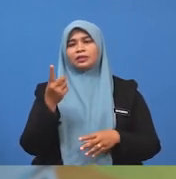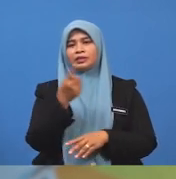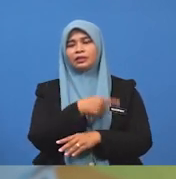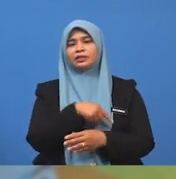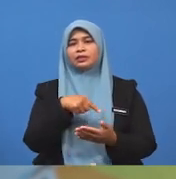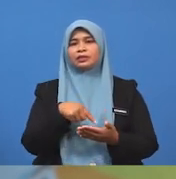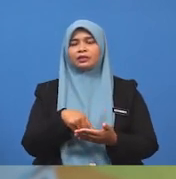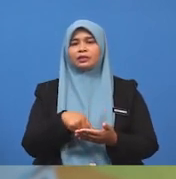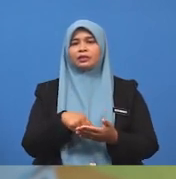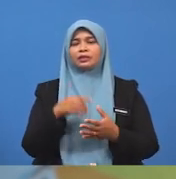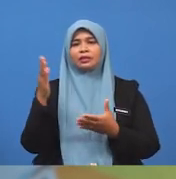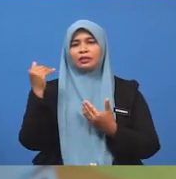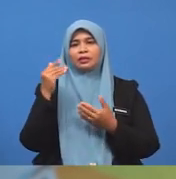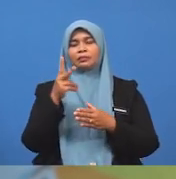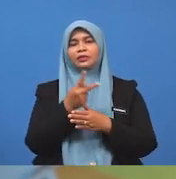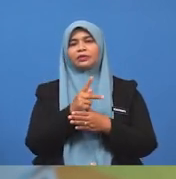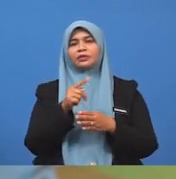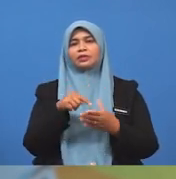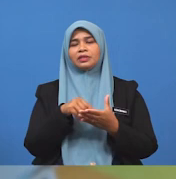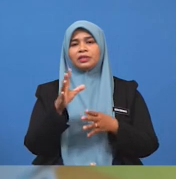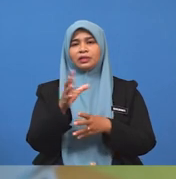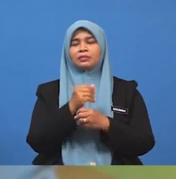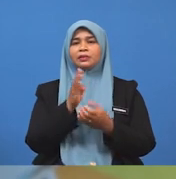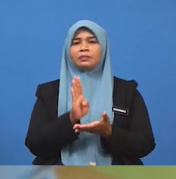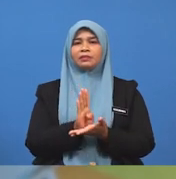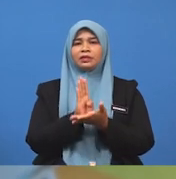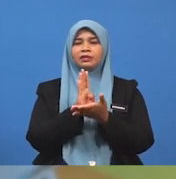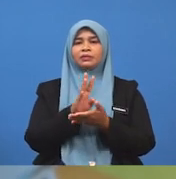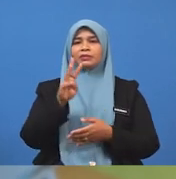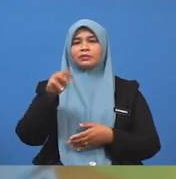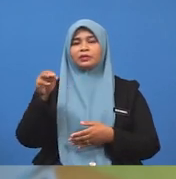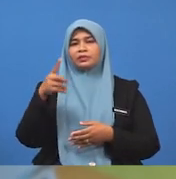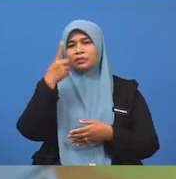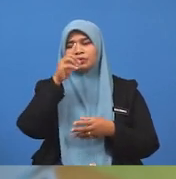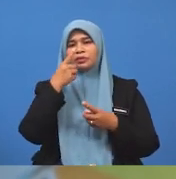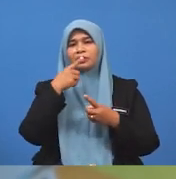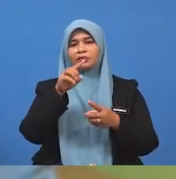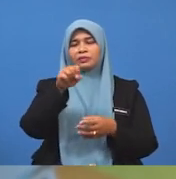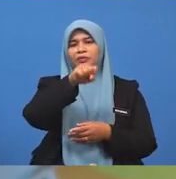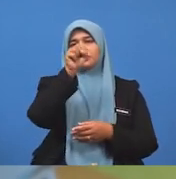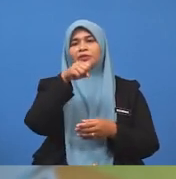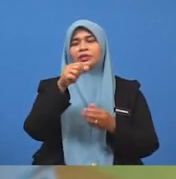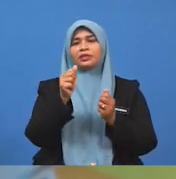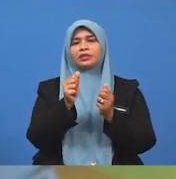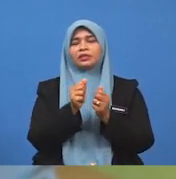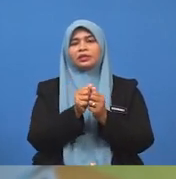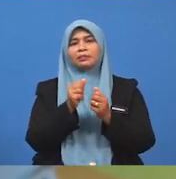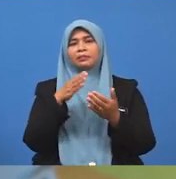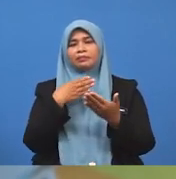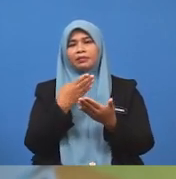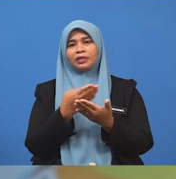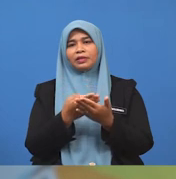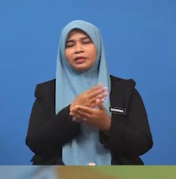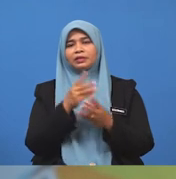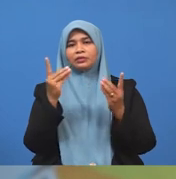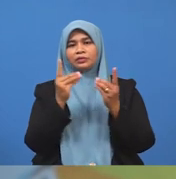diharapkan perkongsian ini dapat membantu murid menjawab soalan dalam pemeriksaan yang baik dan